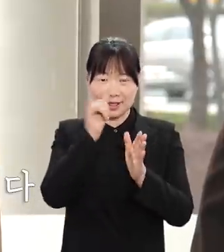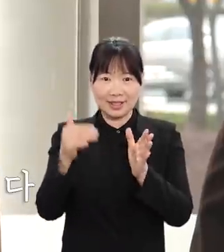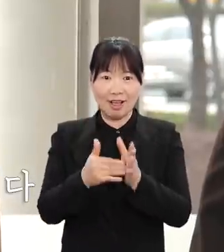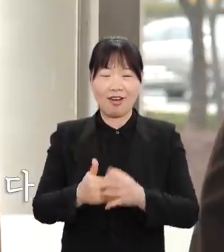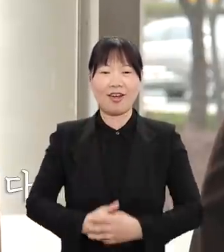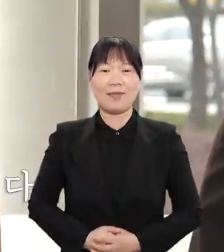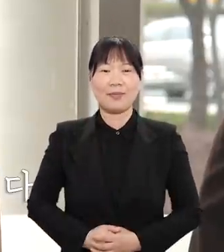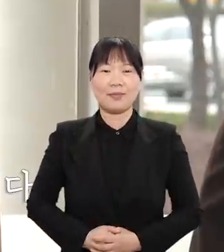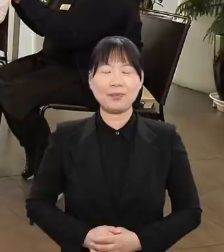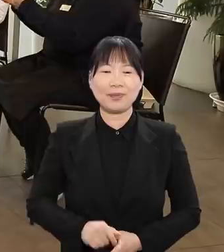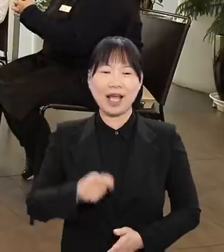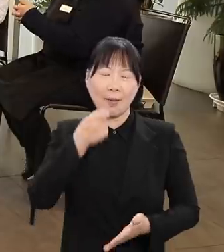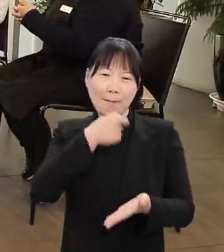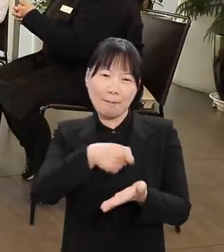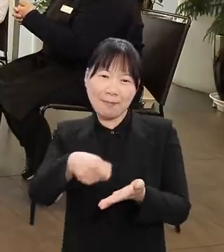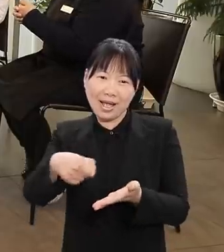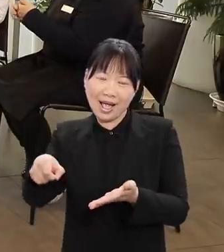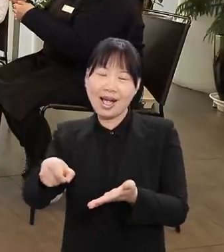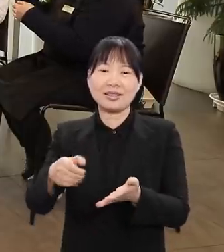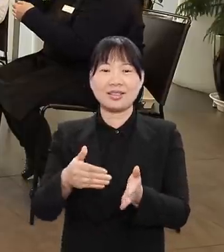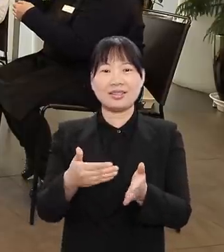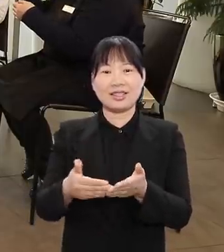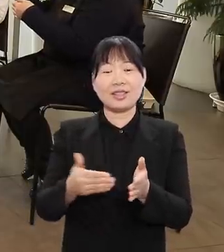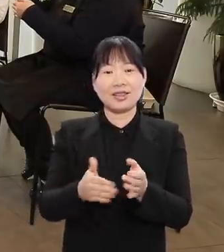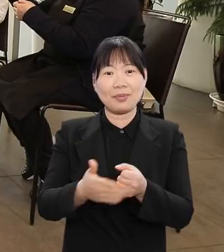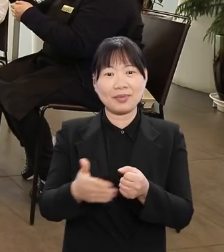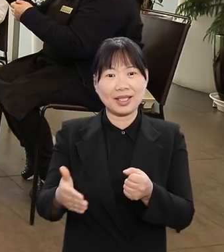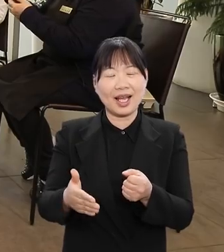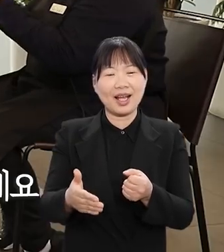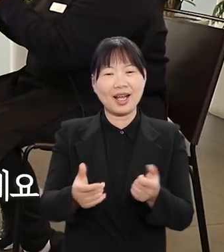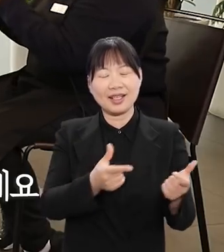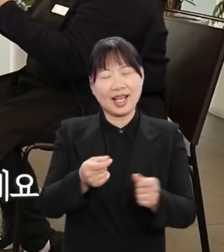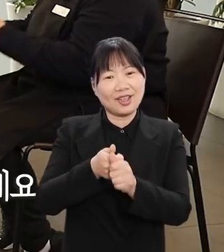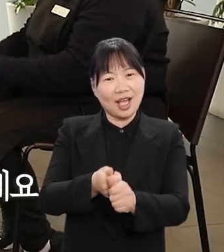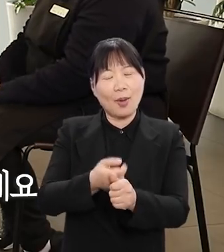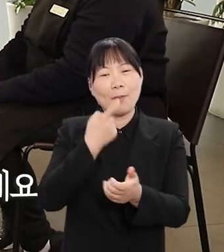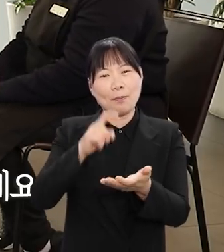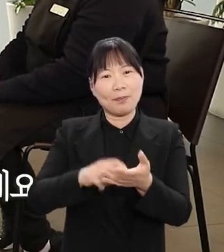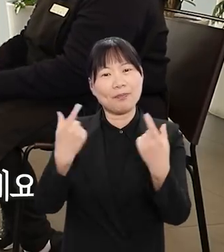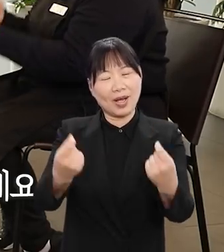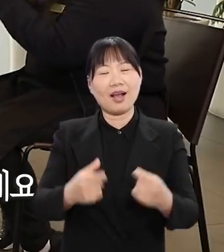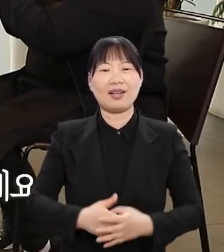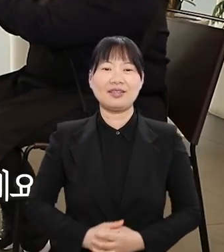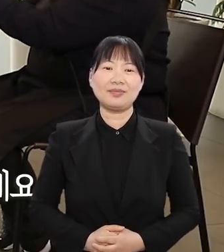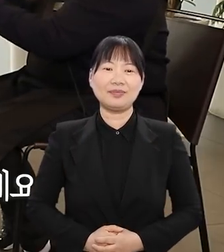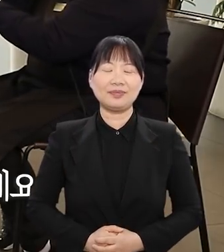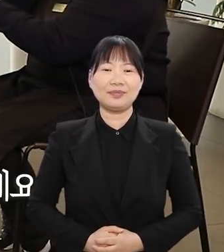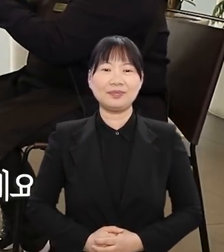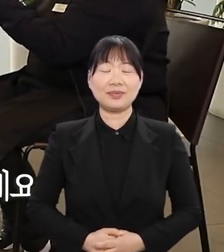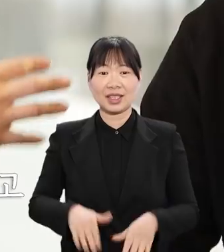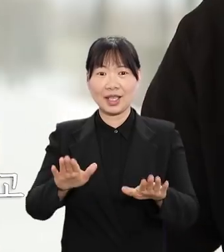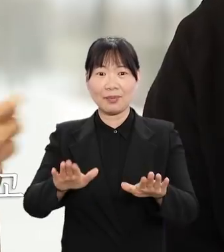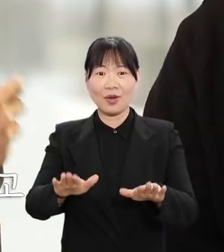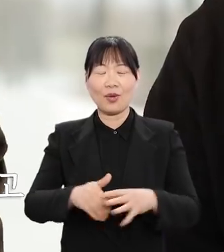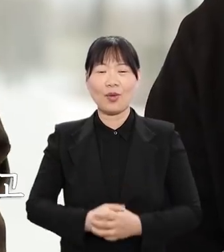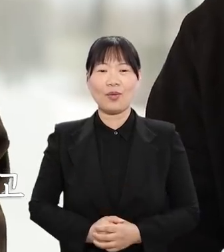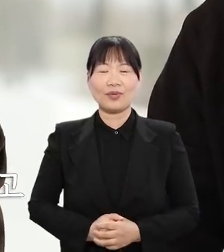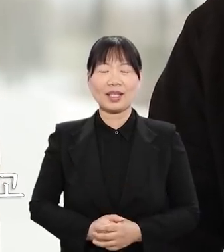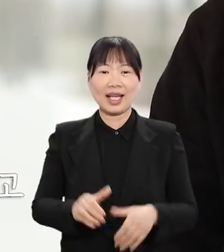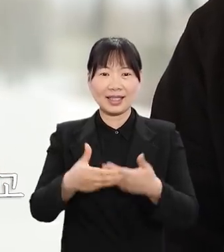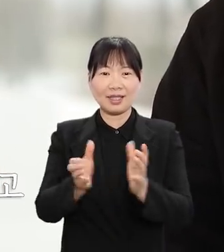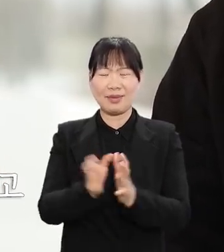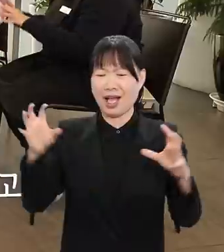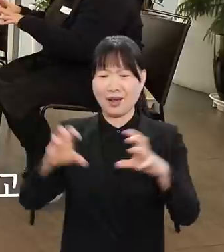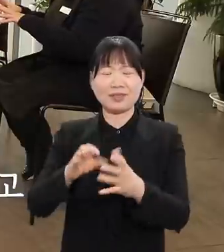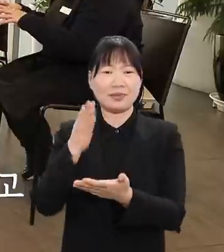준비를 해봤어요. 네. 펜으로 그림을 그리는 거여서 네, 좀 다들 따라하기 쉬우실 만한. 그럼 이번에는